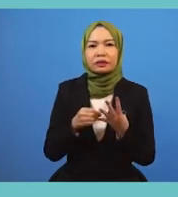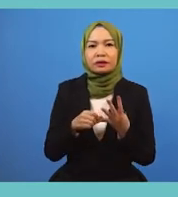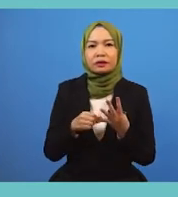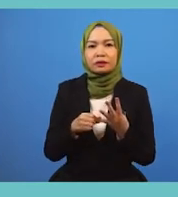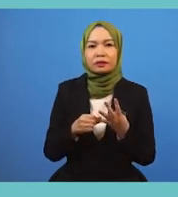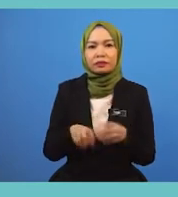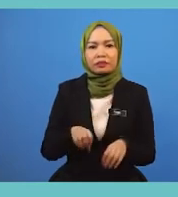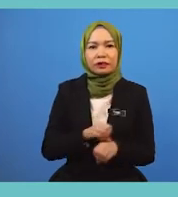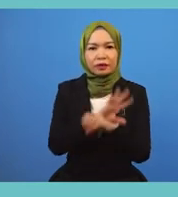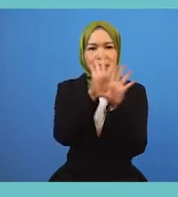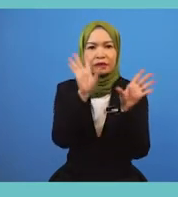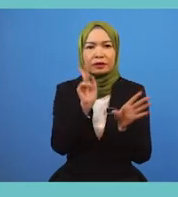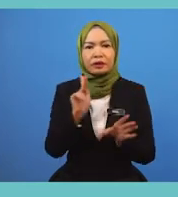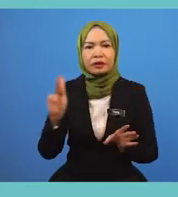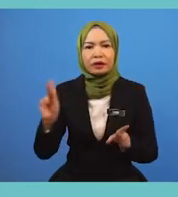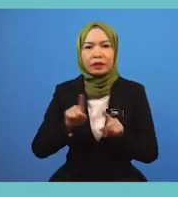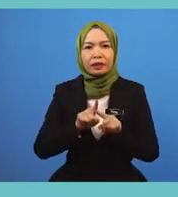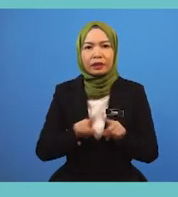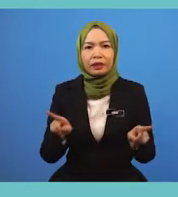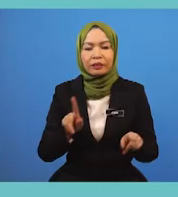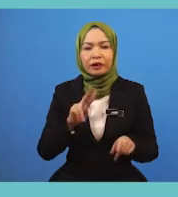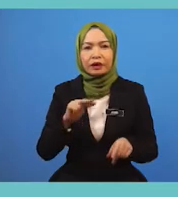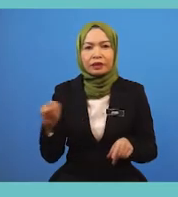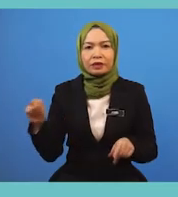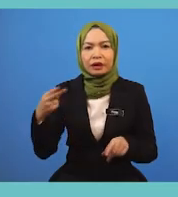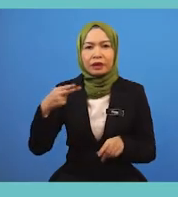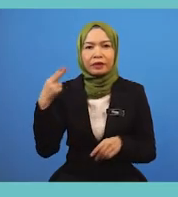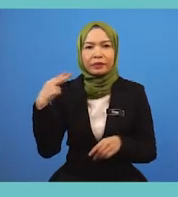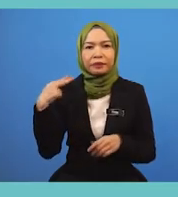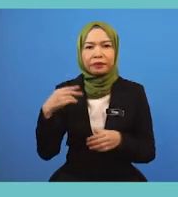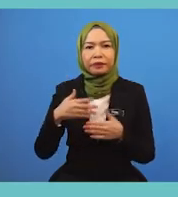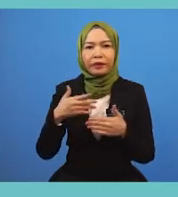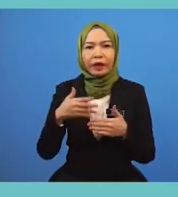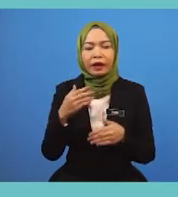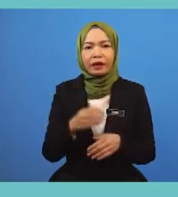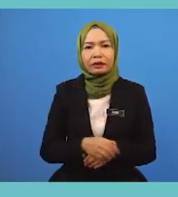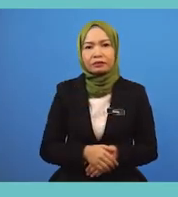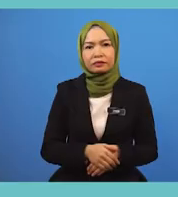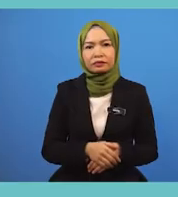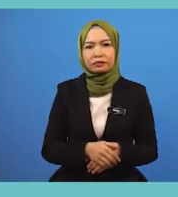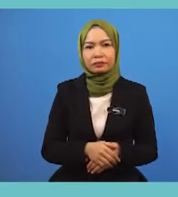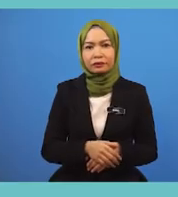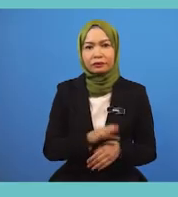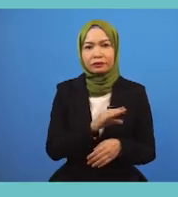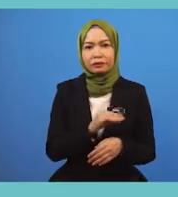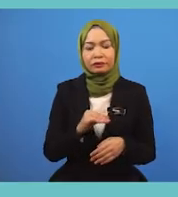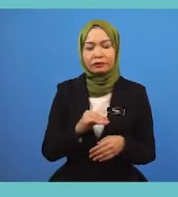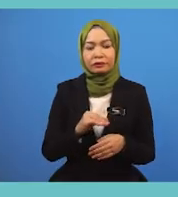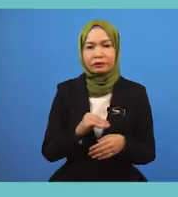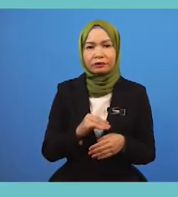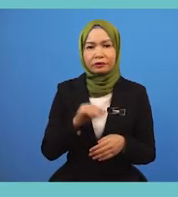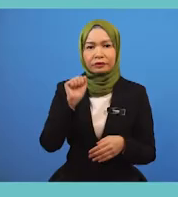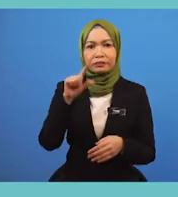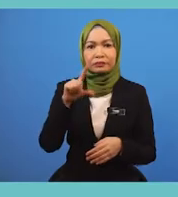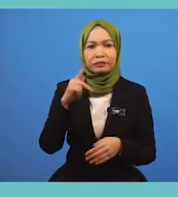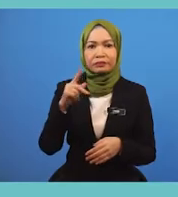menerangkan perbezaan haba penutralan asid kuat dan alkali kuat dengan haba